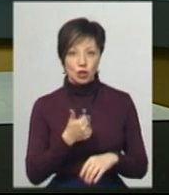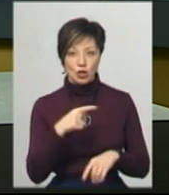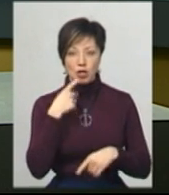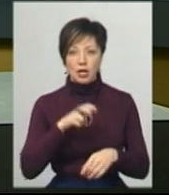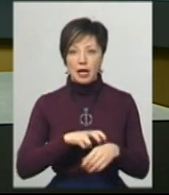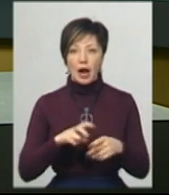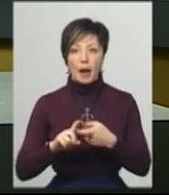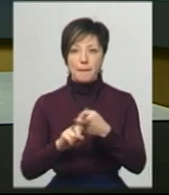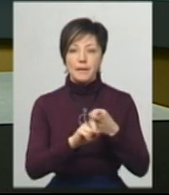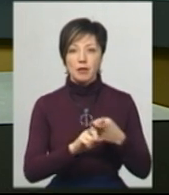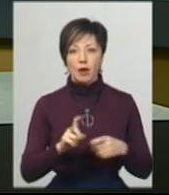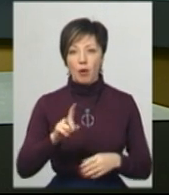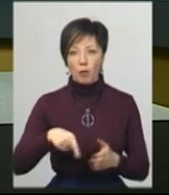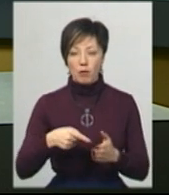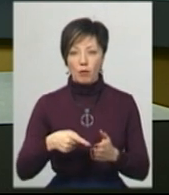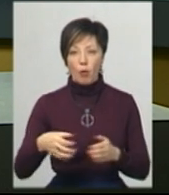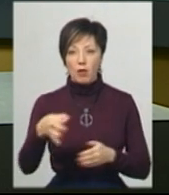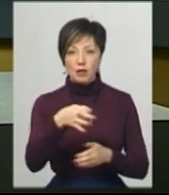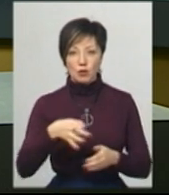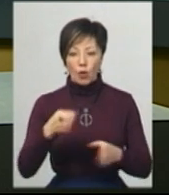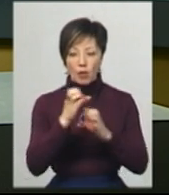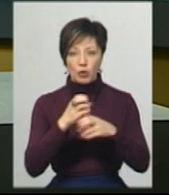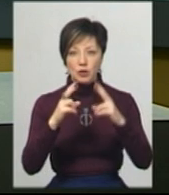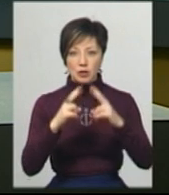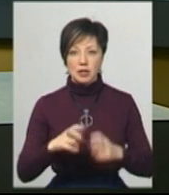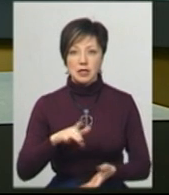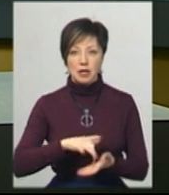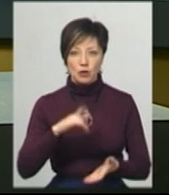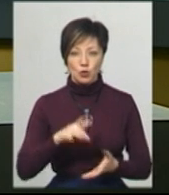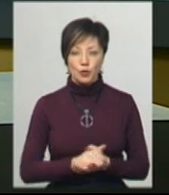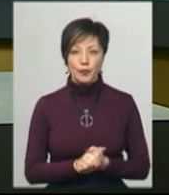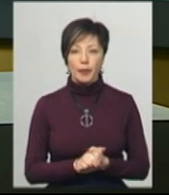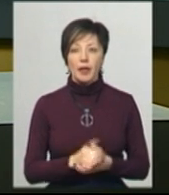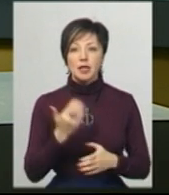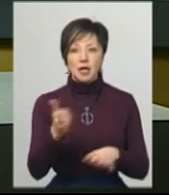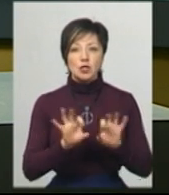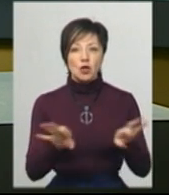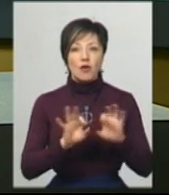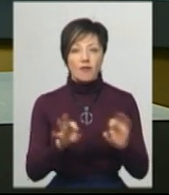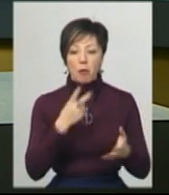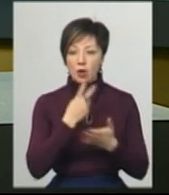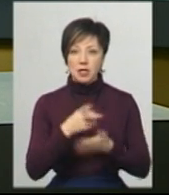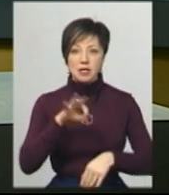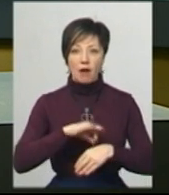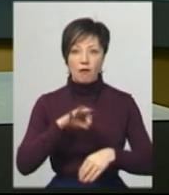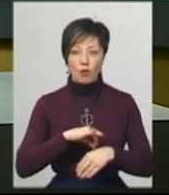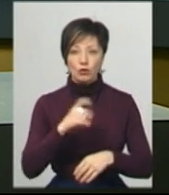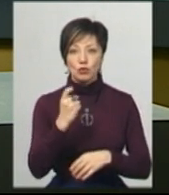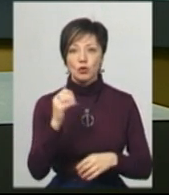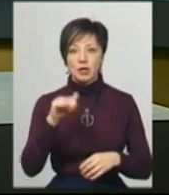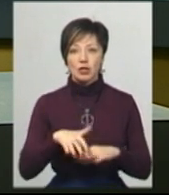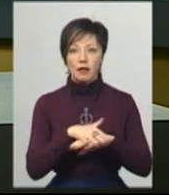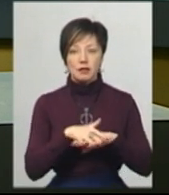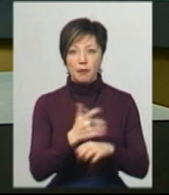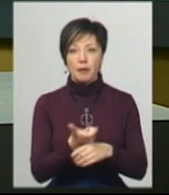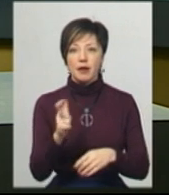каже лікар-епідеміолог Хмельницького обласного лабораторного центру МОЗ України Лариса Калінер. За її словами, показник захворюваності на 100 тисяч